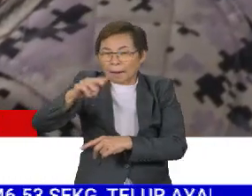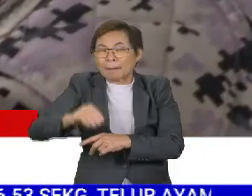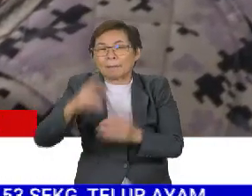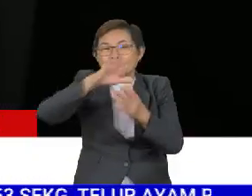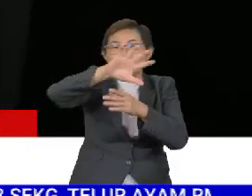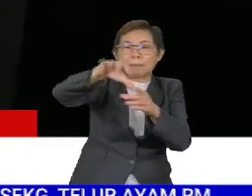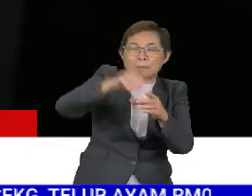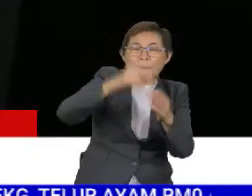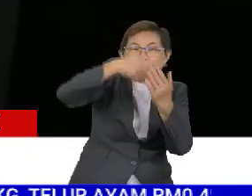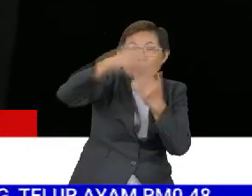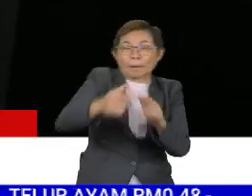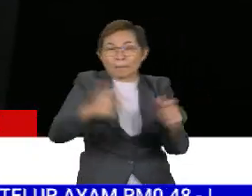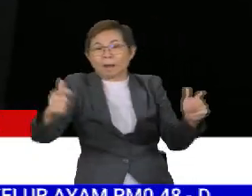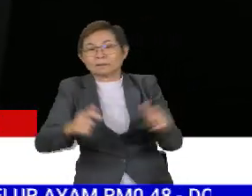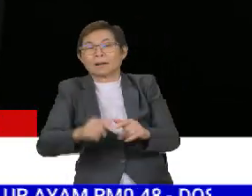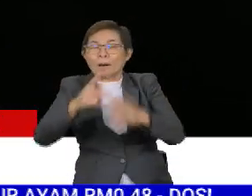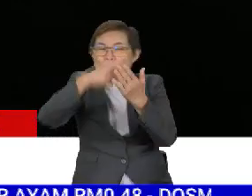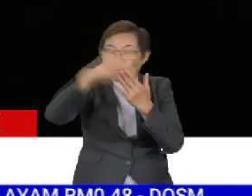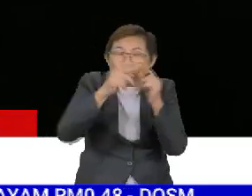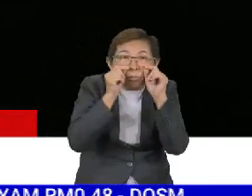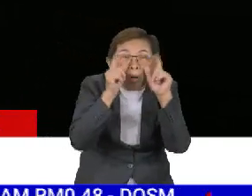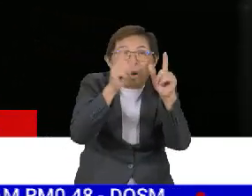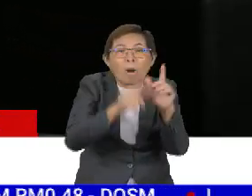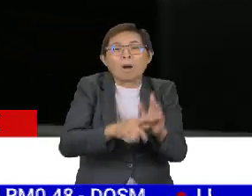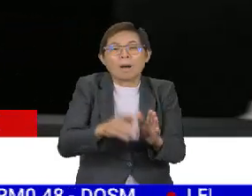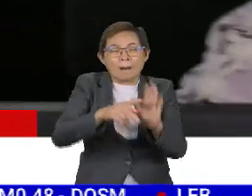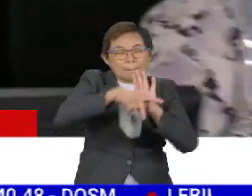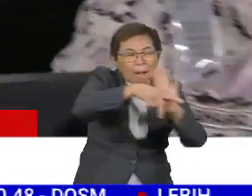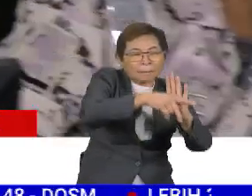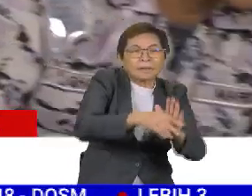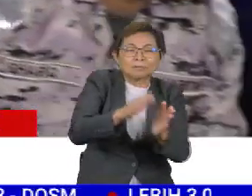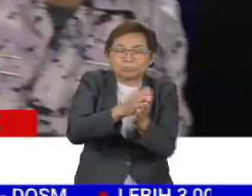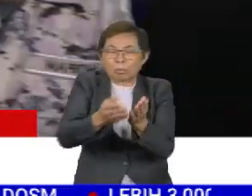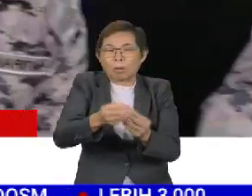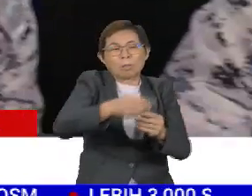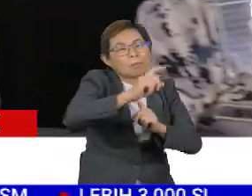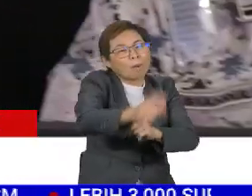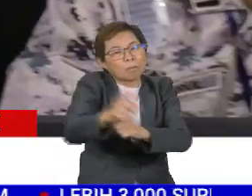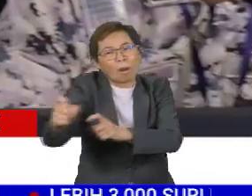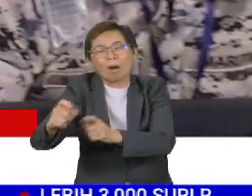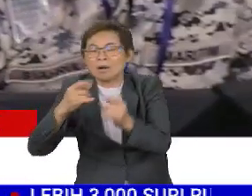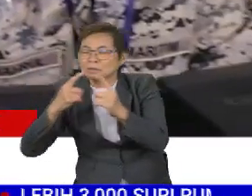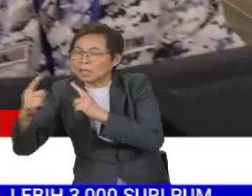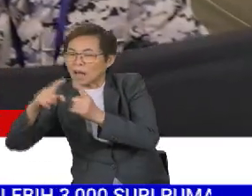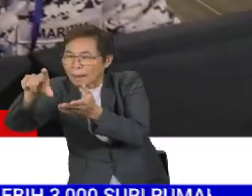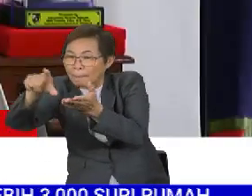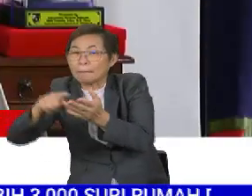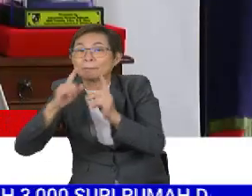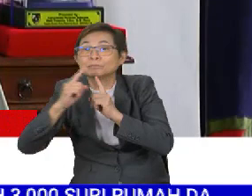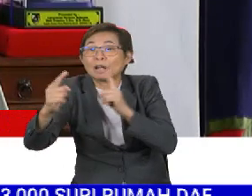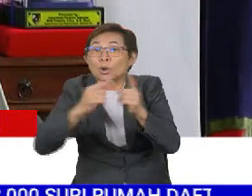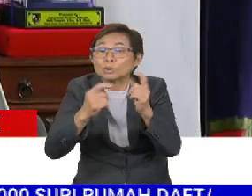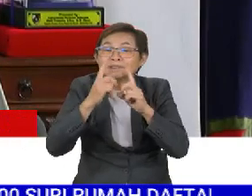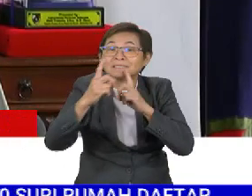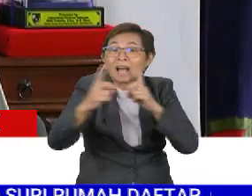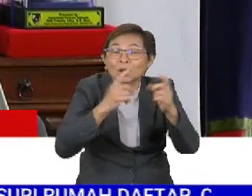selain mengadakan ceramah kesedaran, pameran dan edaran risalah, sesi dialog bersama nelayan serta hebahan media.